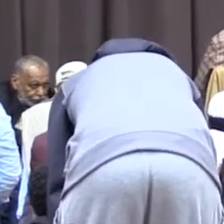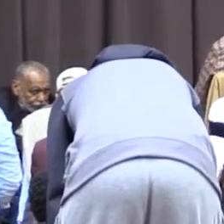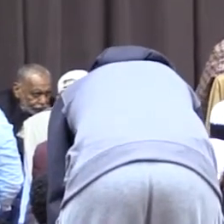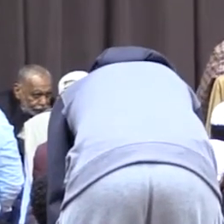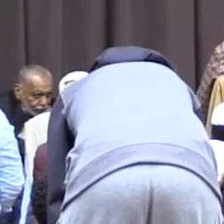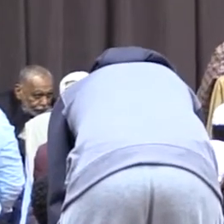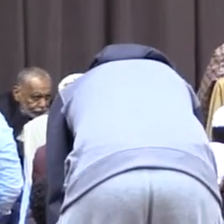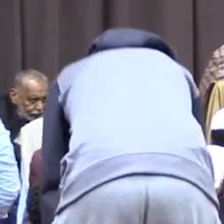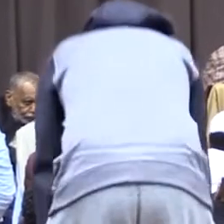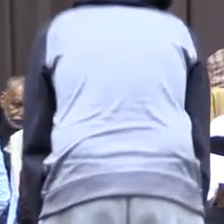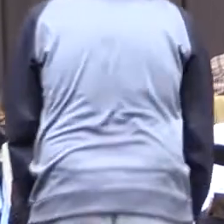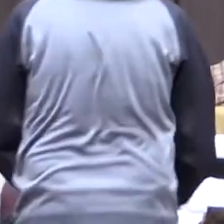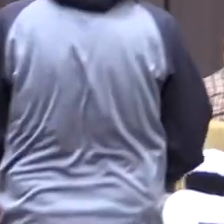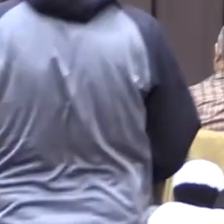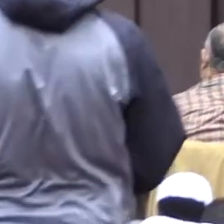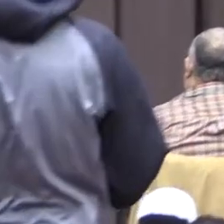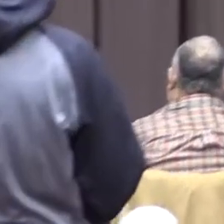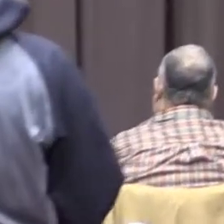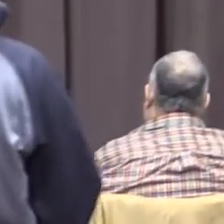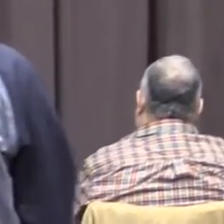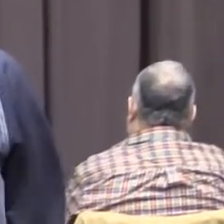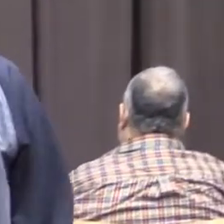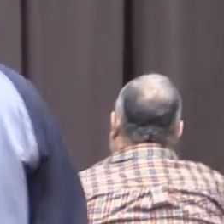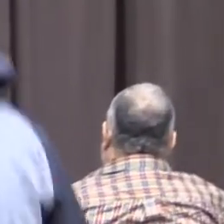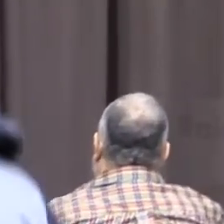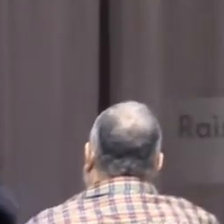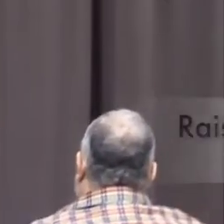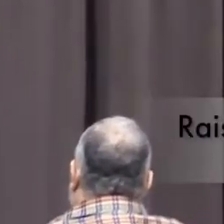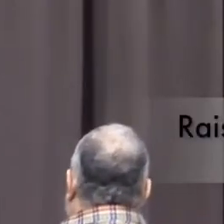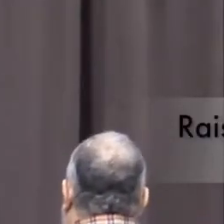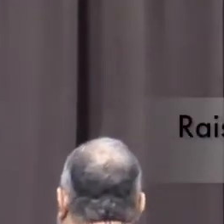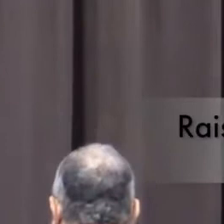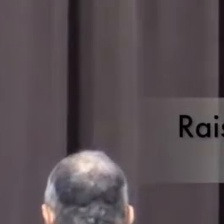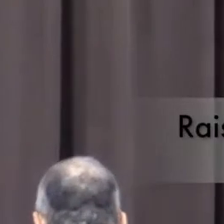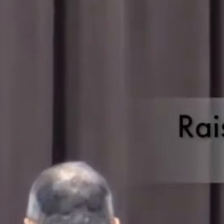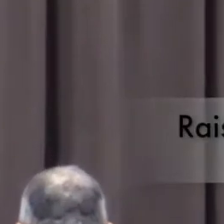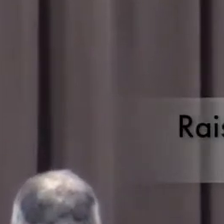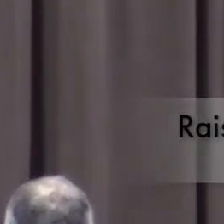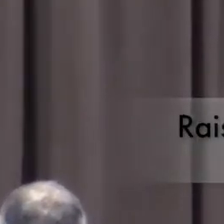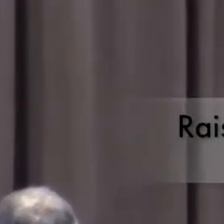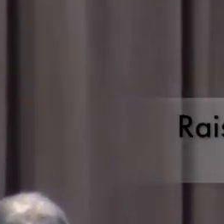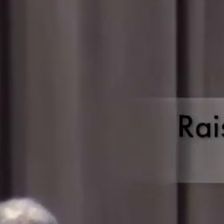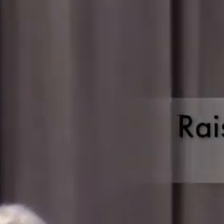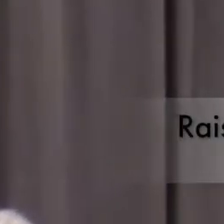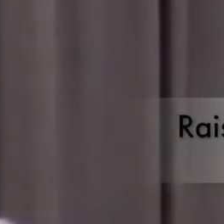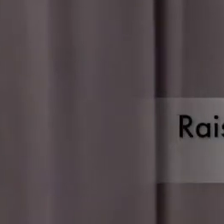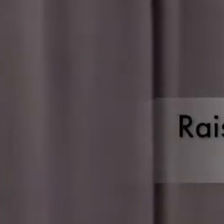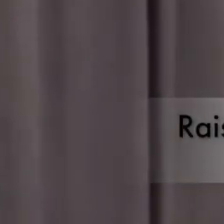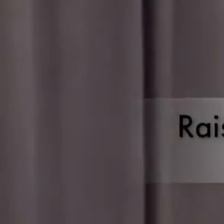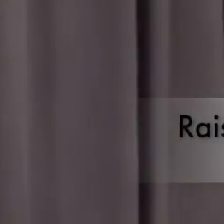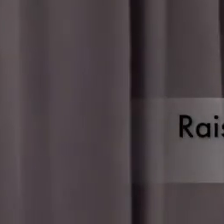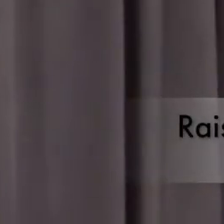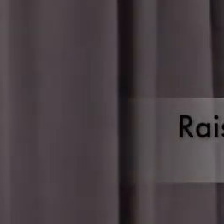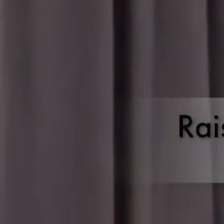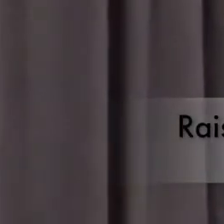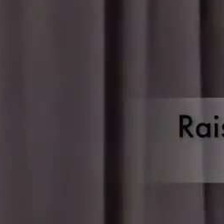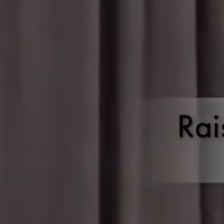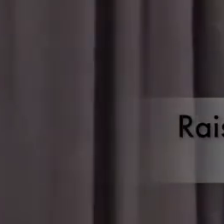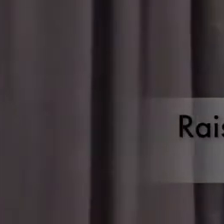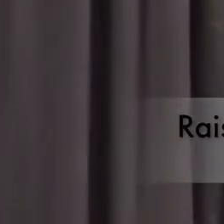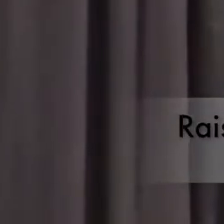وأشهد أن لا إله إلا الله وحده لا شريك له، وأشهد أن محمدًا عبده